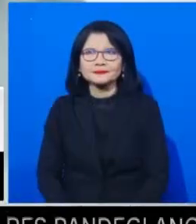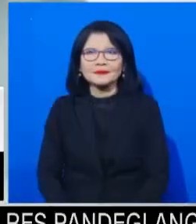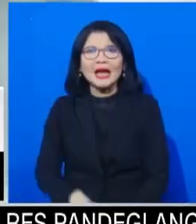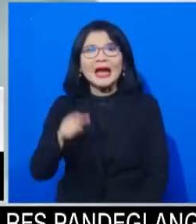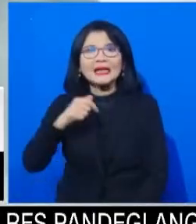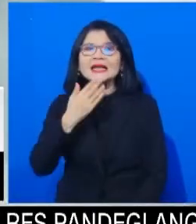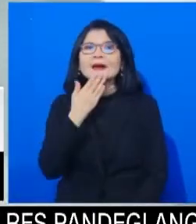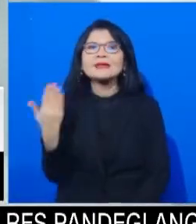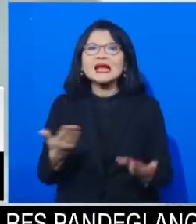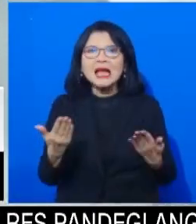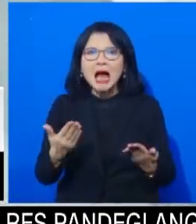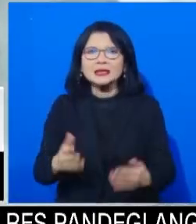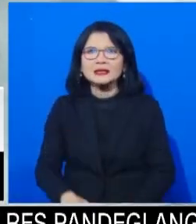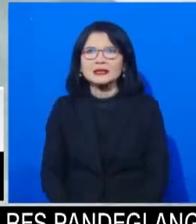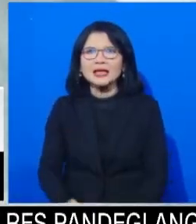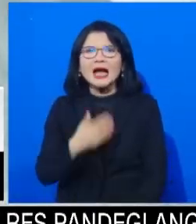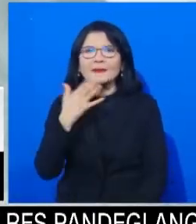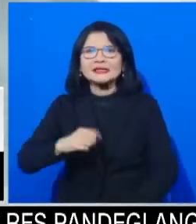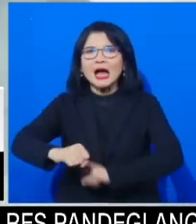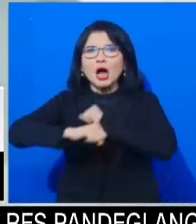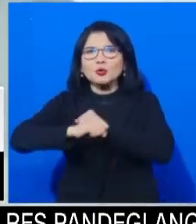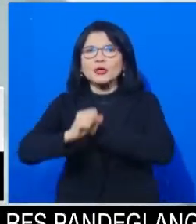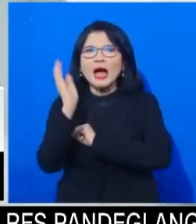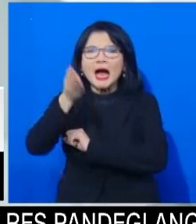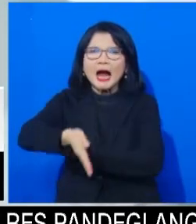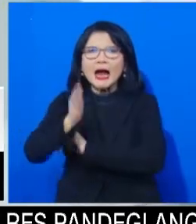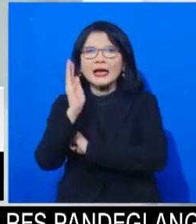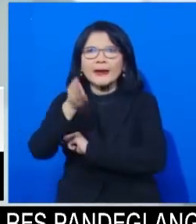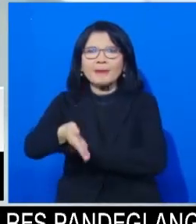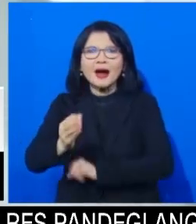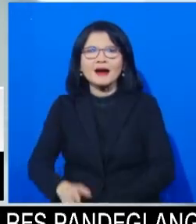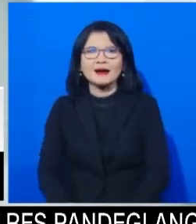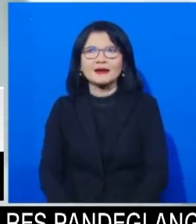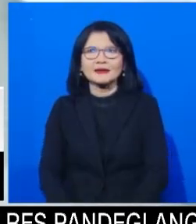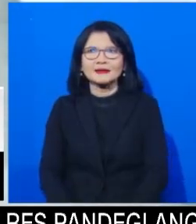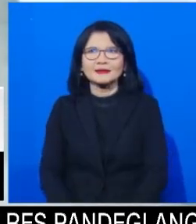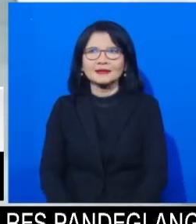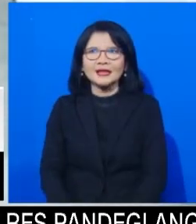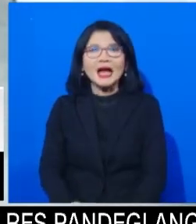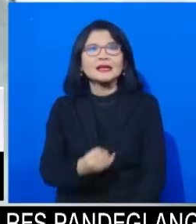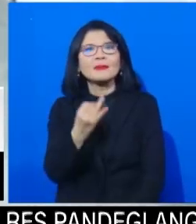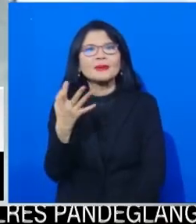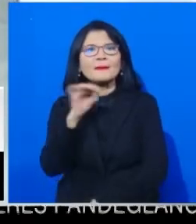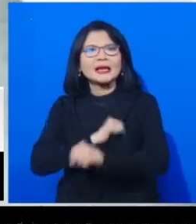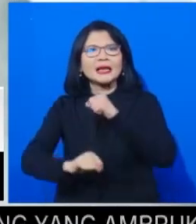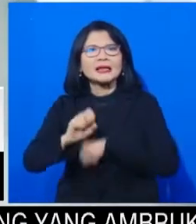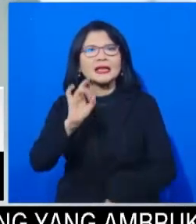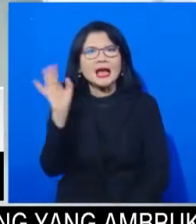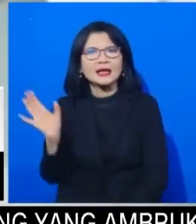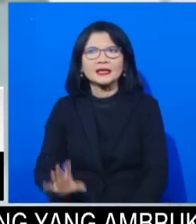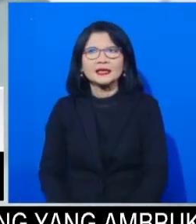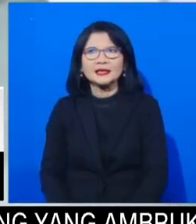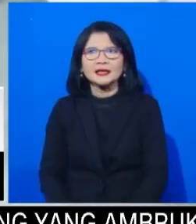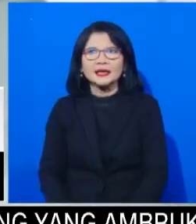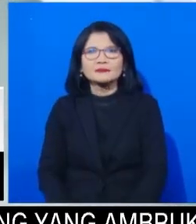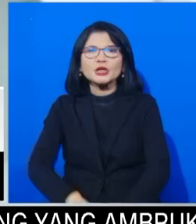Tradisi kuda kepang, perobanahan, dan beberapa kegiatan lain itu biasanya